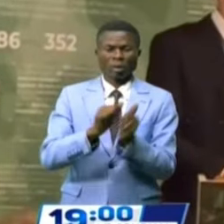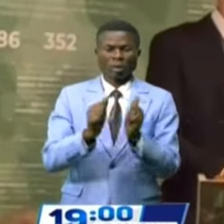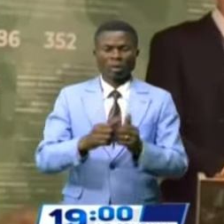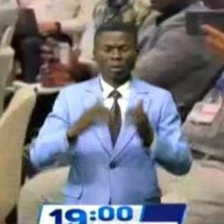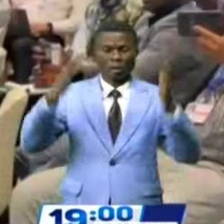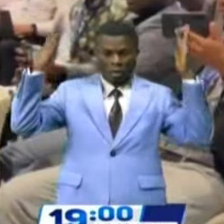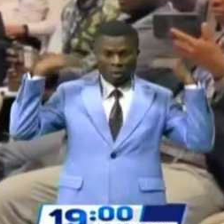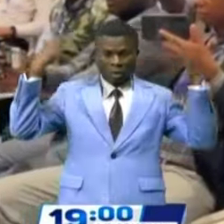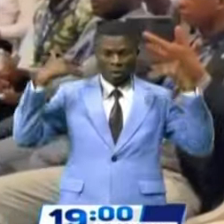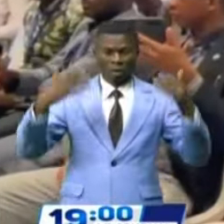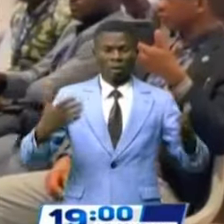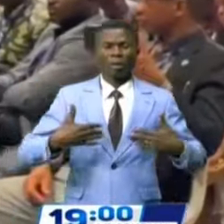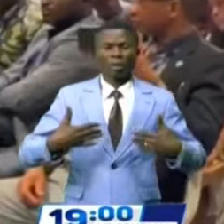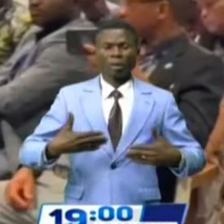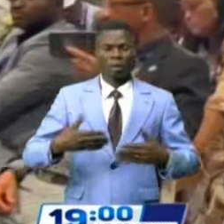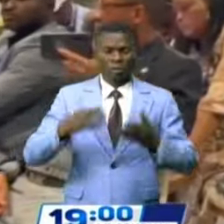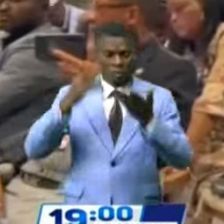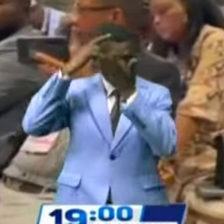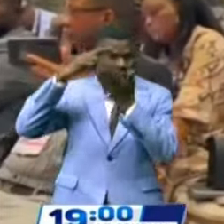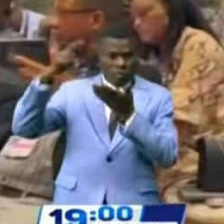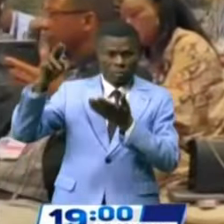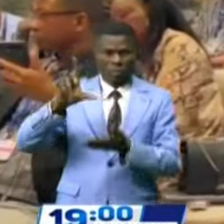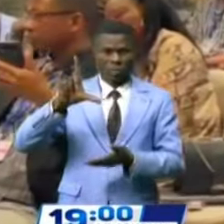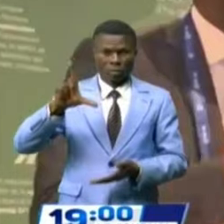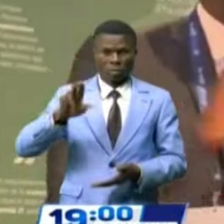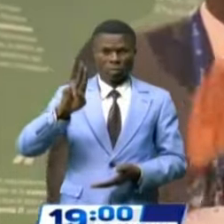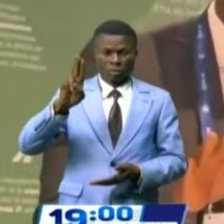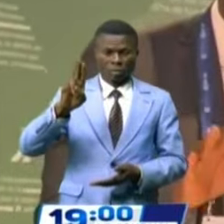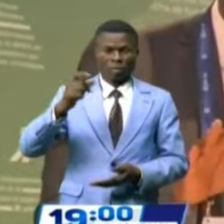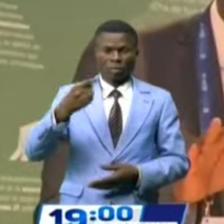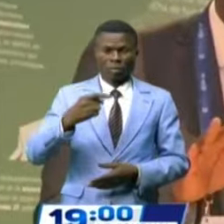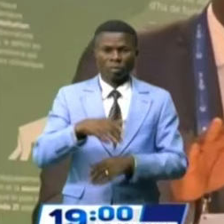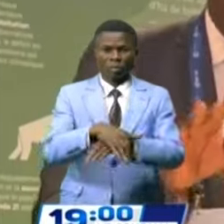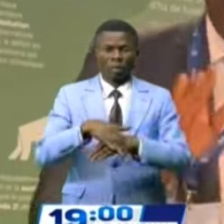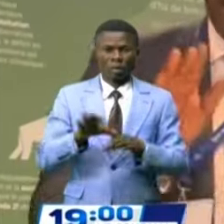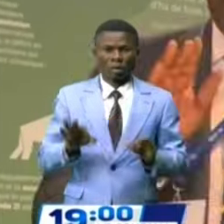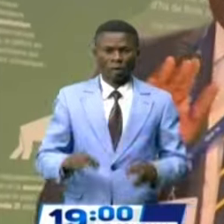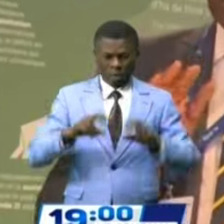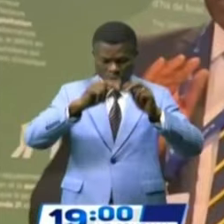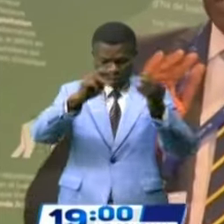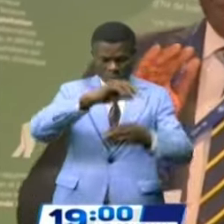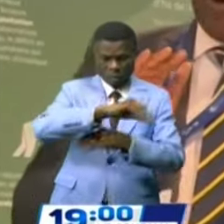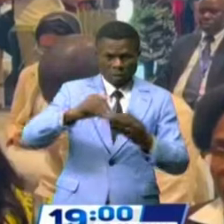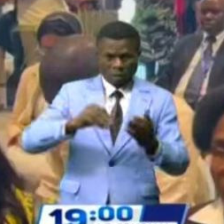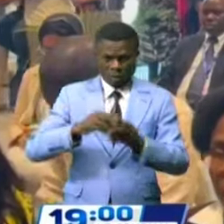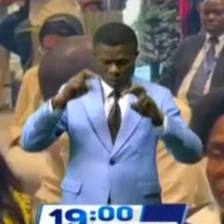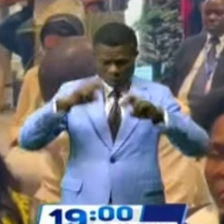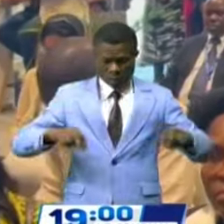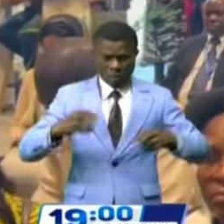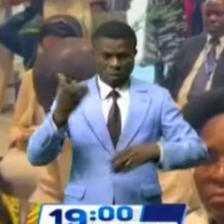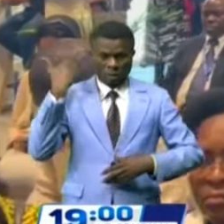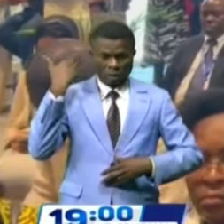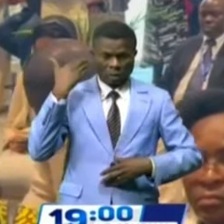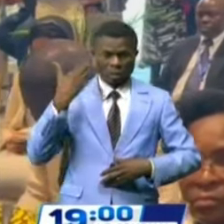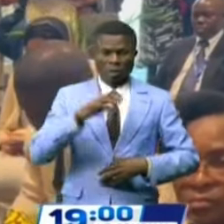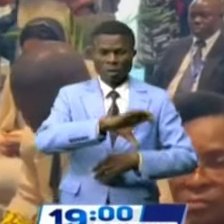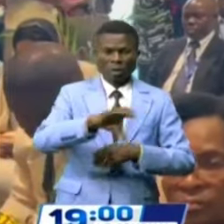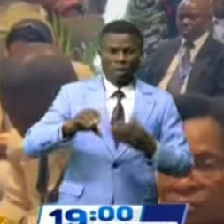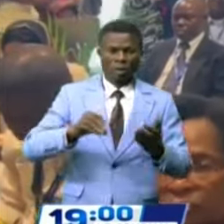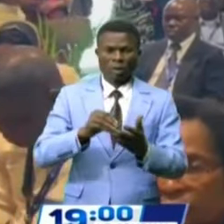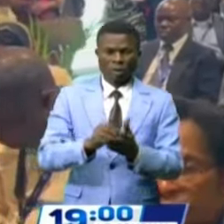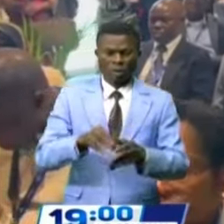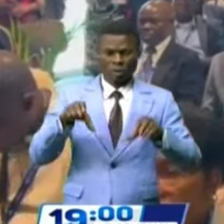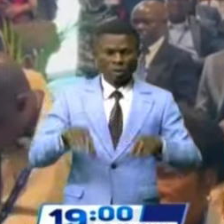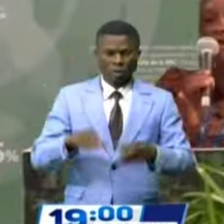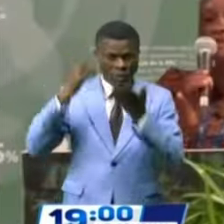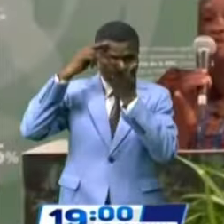réchauffement climatique. L'Université de Leeds en Grande-Bretagne, les centres de recherche en ressources en eau du bassin du Congo de l'Université